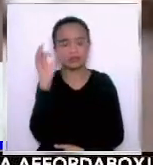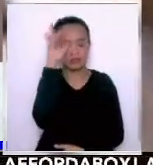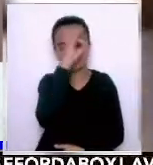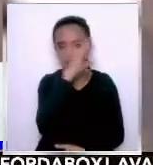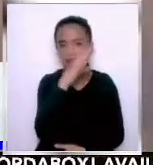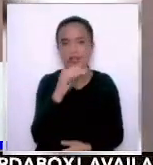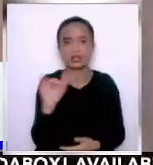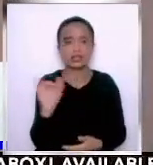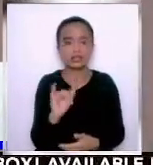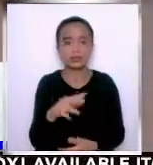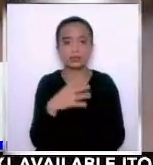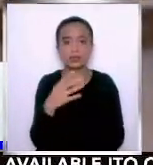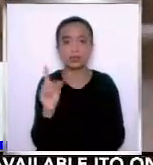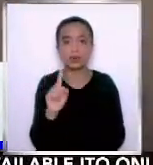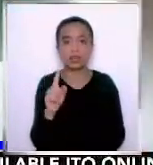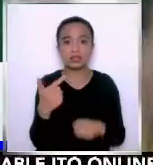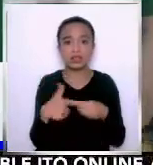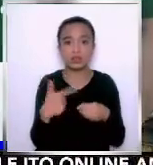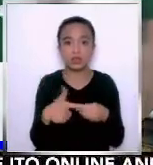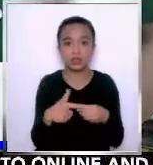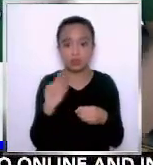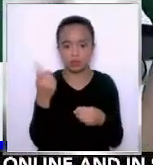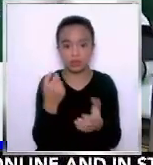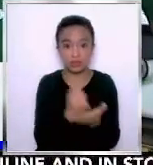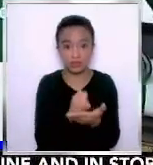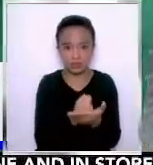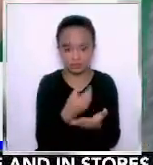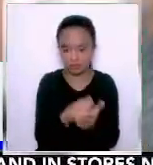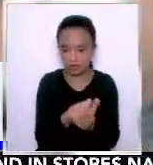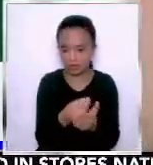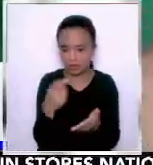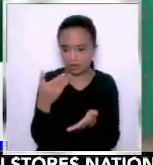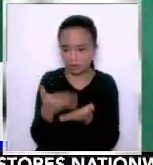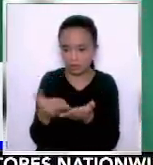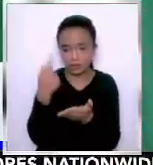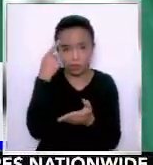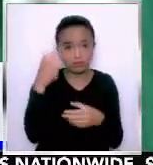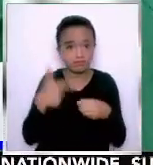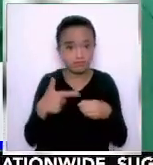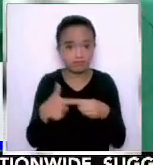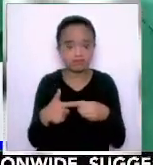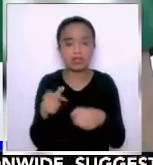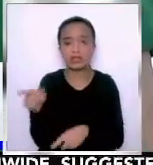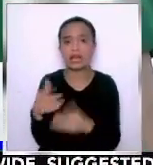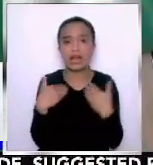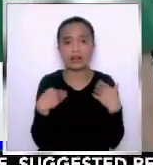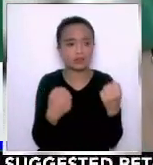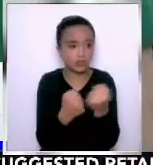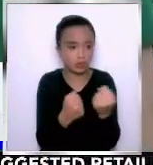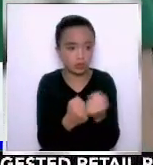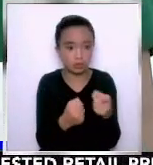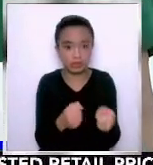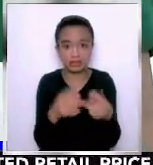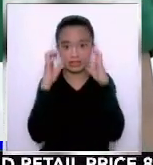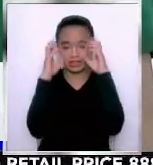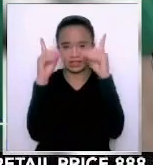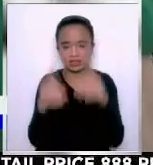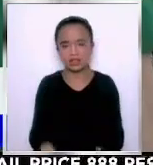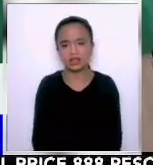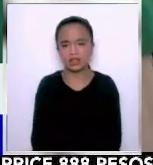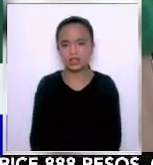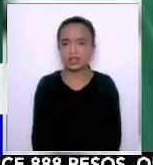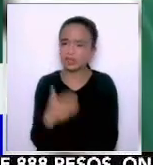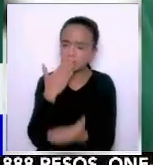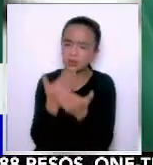gasolina na lamang raw napupunta ang kita. Tulad ni Mang Luciano na may pinapaaral pa naman mga anak. Buti na yung meron kang